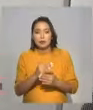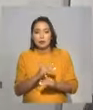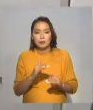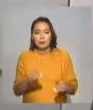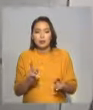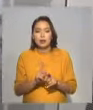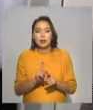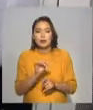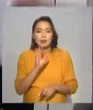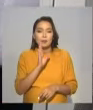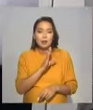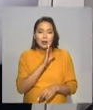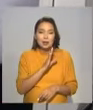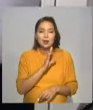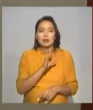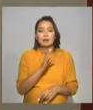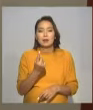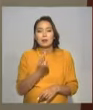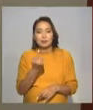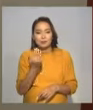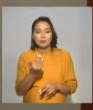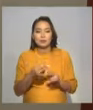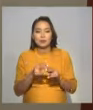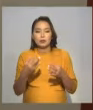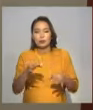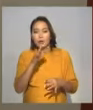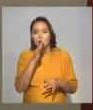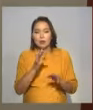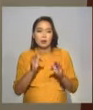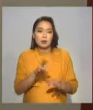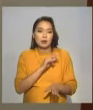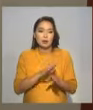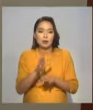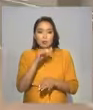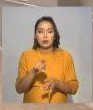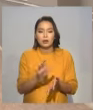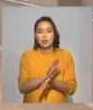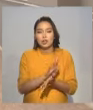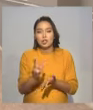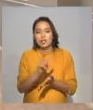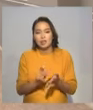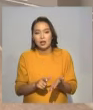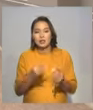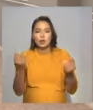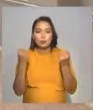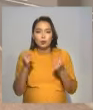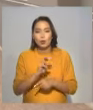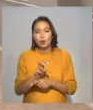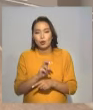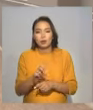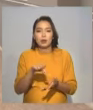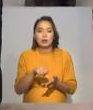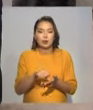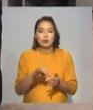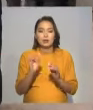жалғызбасты әйелдер мен белсенді жастар бос уақыттарын тиімді өткізе алады. Мұнда тегін шығармашылық және спорт үйірмелері, тіпті